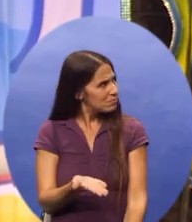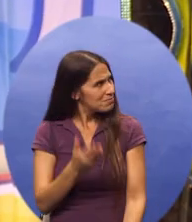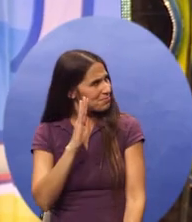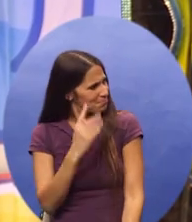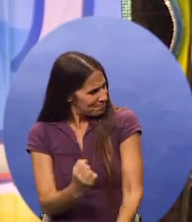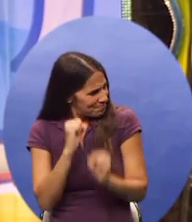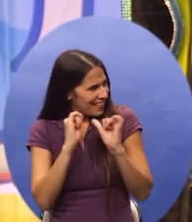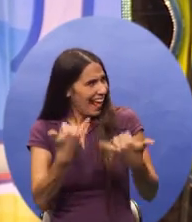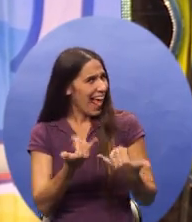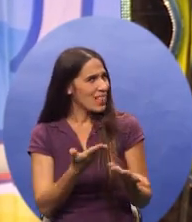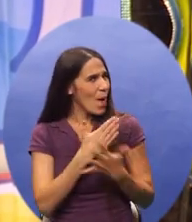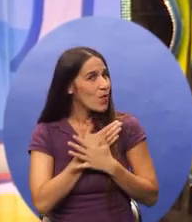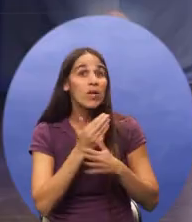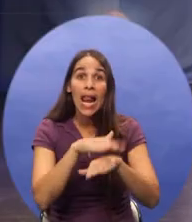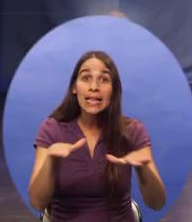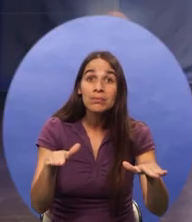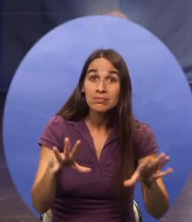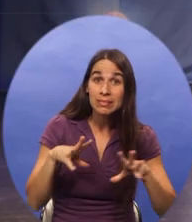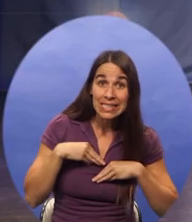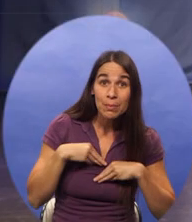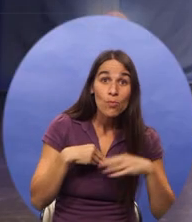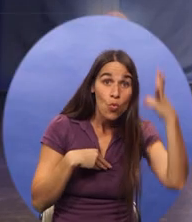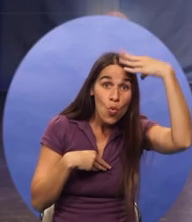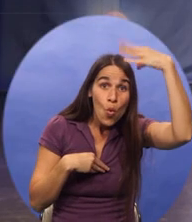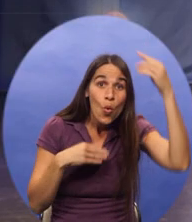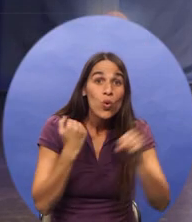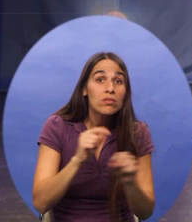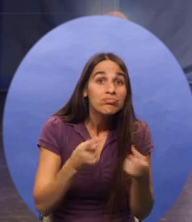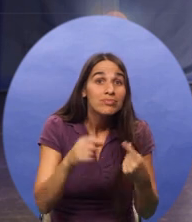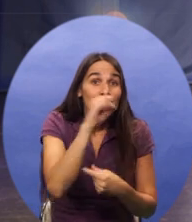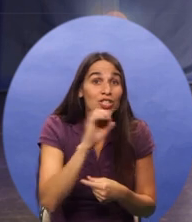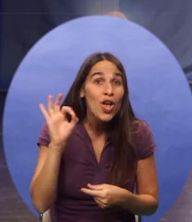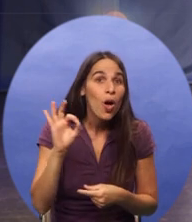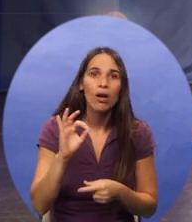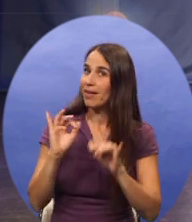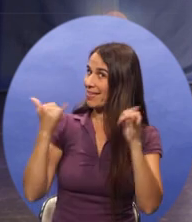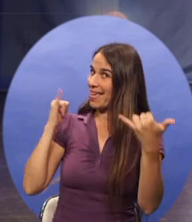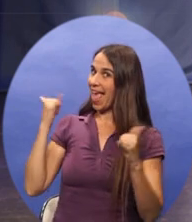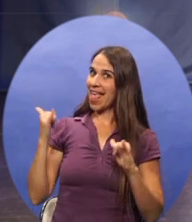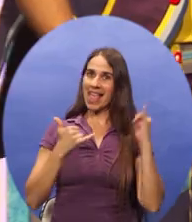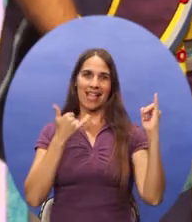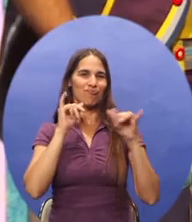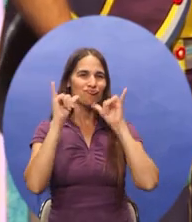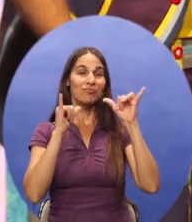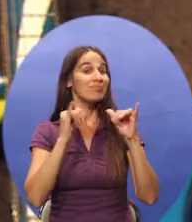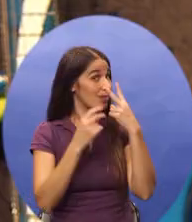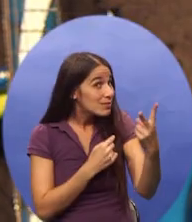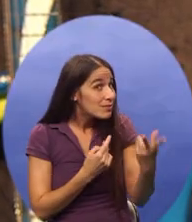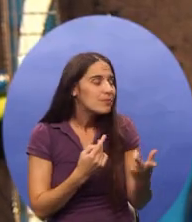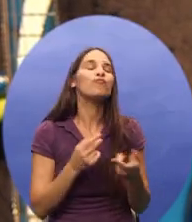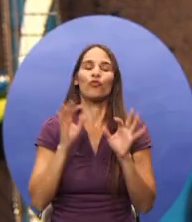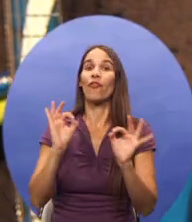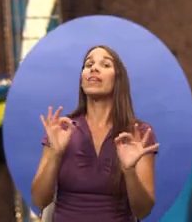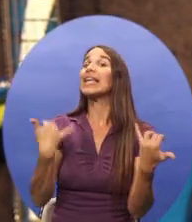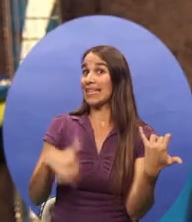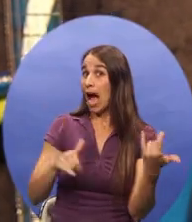יאהבו אותו. מה קרה לך? בטח שהם יאהבו אותו. ילדים, מסכימים שלולו ינגן לכם את השיר שלו? כן! אתה רואה? טוב,